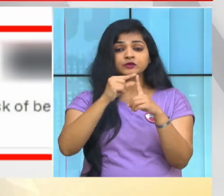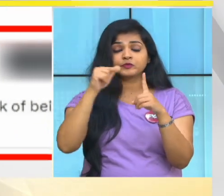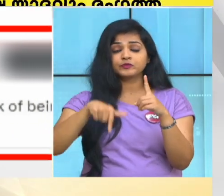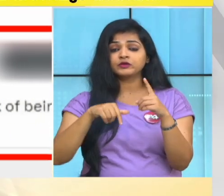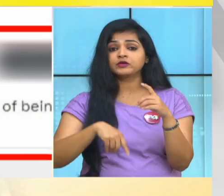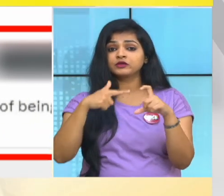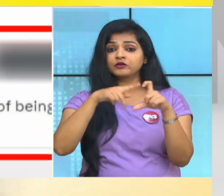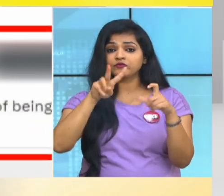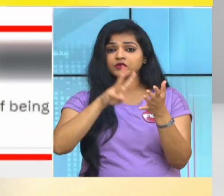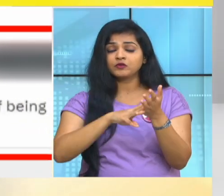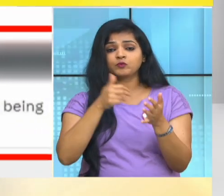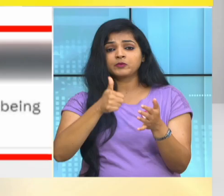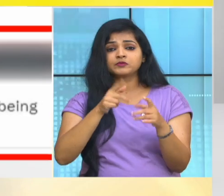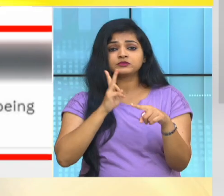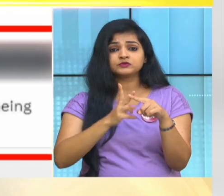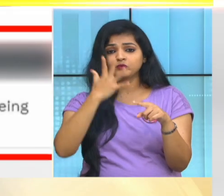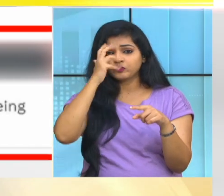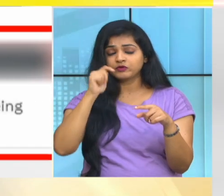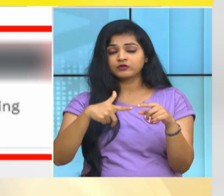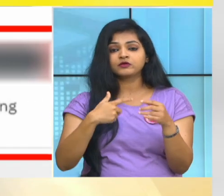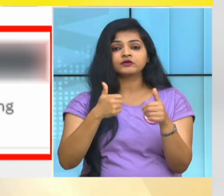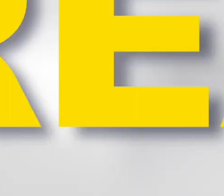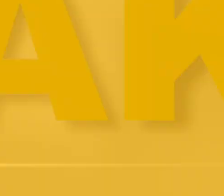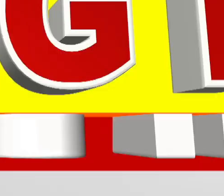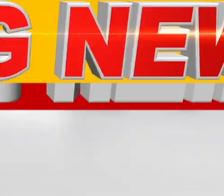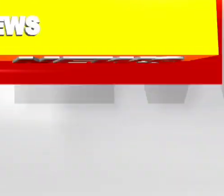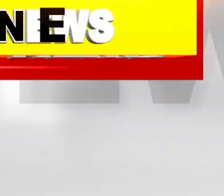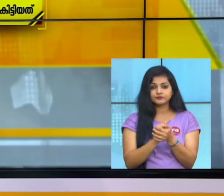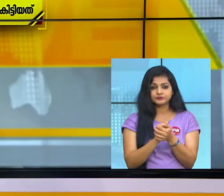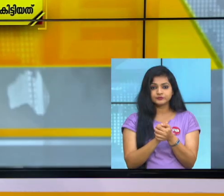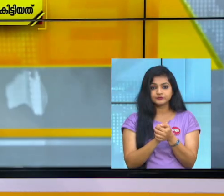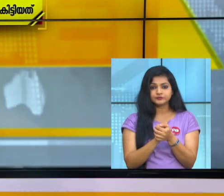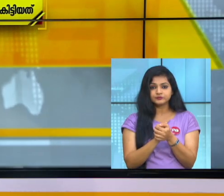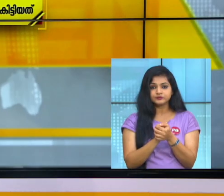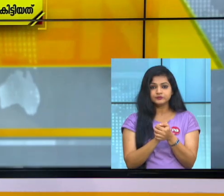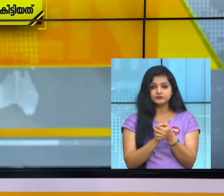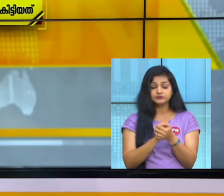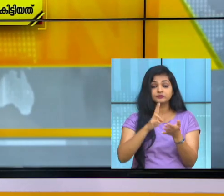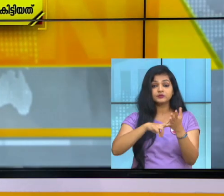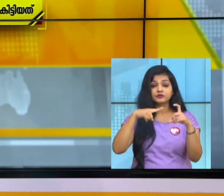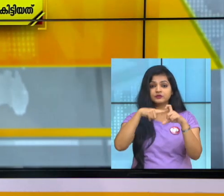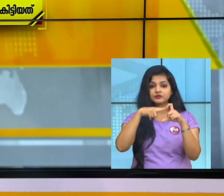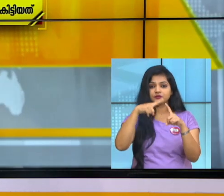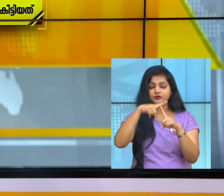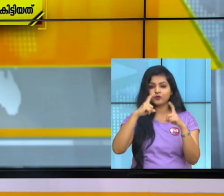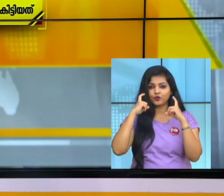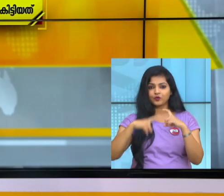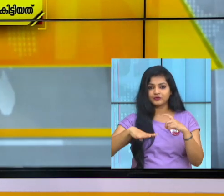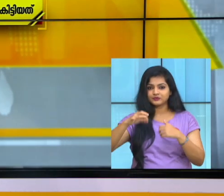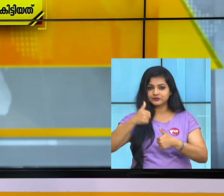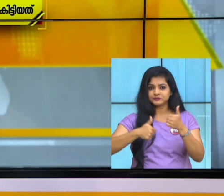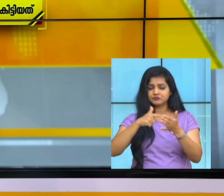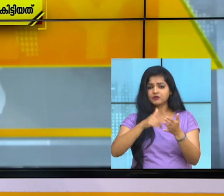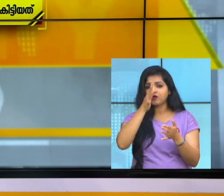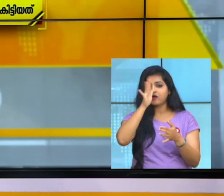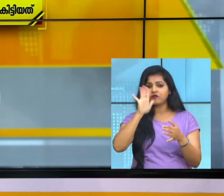നടത്തണമെന്ന ആവശ്യമാണ് അഖിലേഷ് യാദവ് ഉന്നയിച്ചിരിക്കുന്നത്. ശരി, ബൽറാം നെടുങ്ങാടി ഡൽഹിയിൽ നിന്ന് വിവരങ്ങൾ നൽകുകയായിരുന്നു. നീറ്റ് പരീക്ഷയിൽ ക്രമക്കേട് നടന്നതായി സ്ഥിരീകരിച്ച